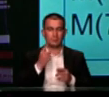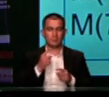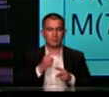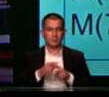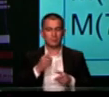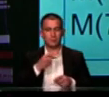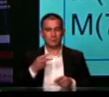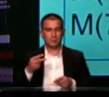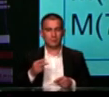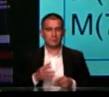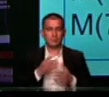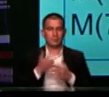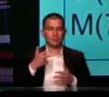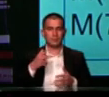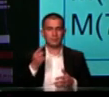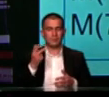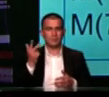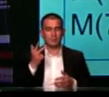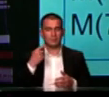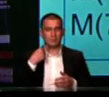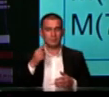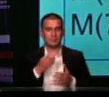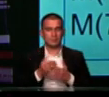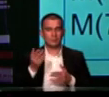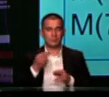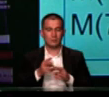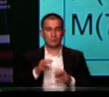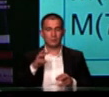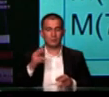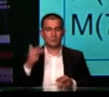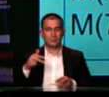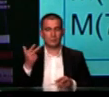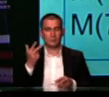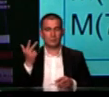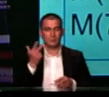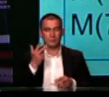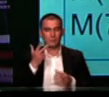M2 1 ning 3-chi darajasi mod 33 barobar 1. 1 ning